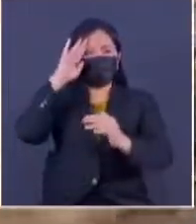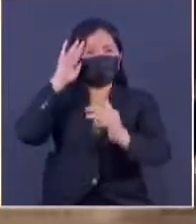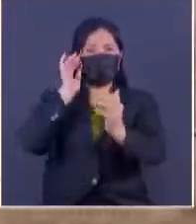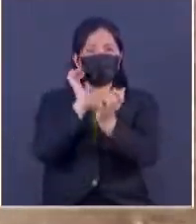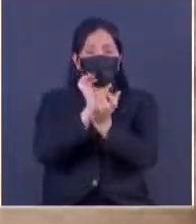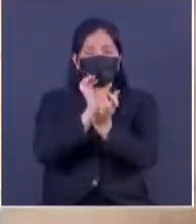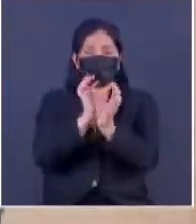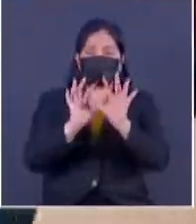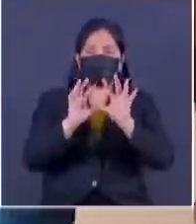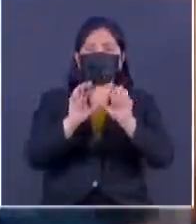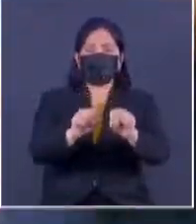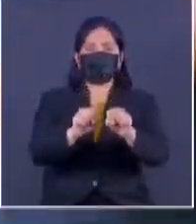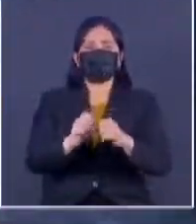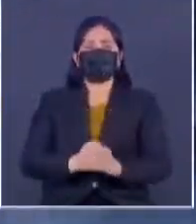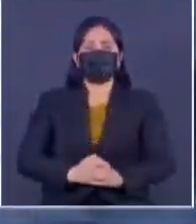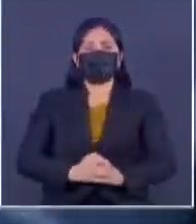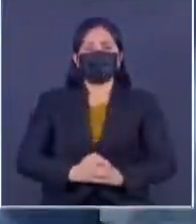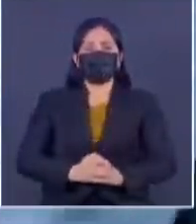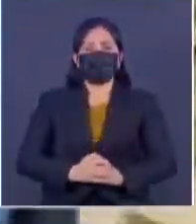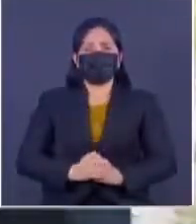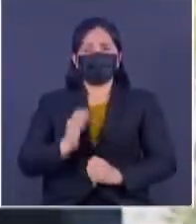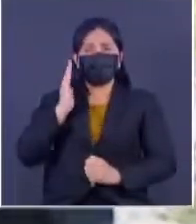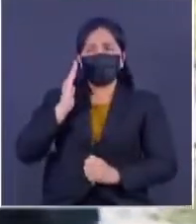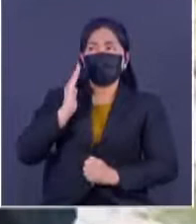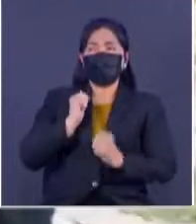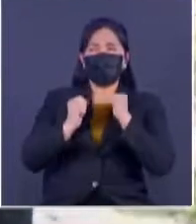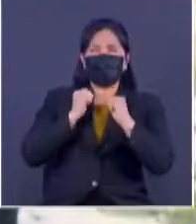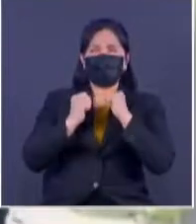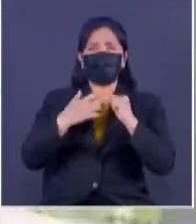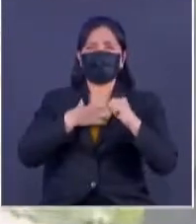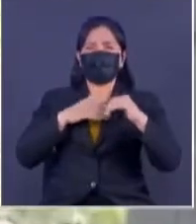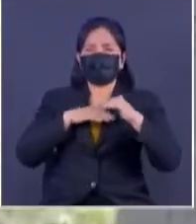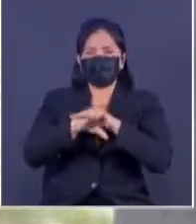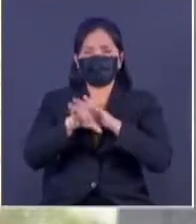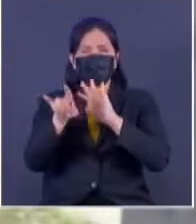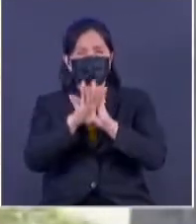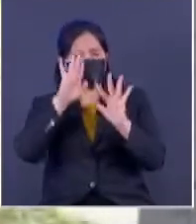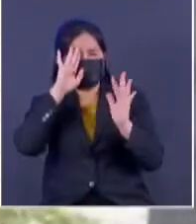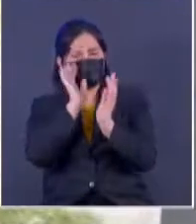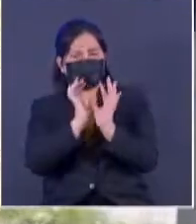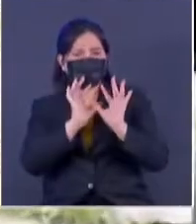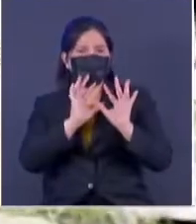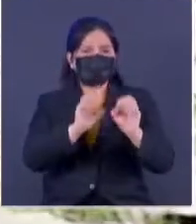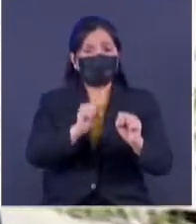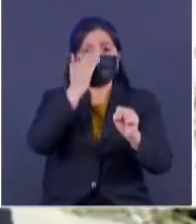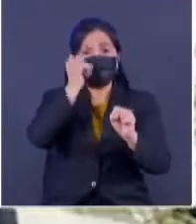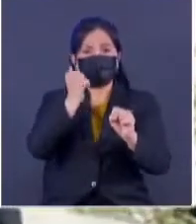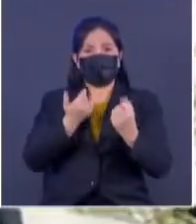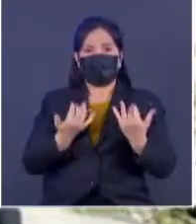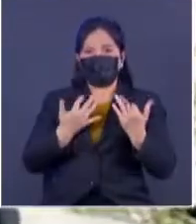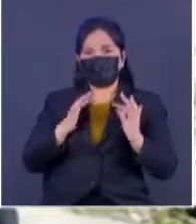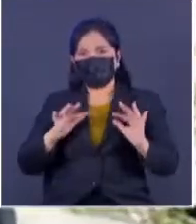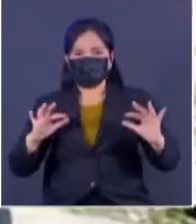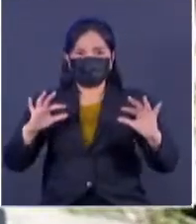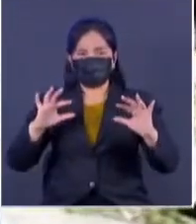กุมตัวนายพัชรพลเจ้าตัวก็พยายามที่จะวิ่งหนีแต่ว่าสุดท้ายก็ไม่พ้นฮะเพราะว่าตำรวจนั้นวางกำลังไว้รอบพื้นที่หมด